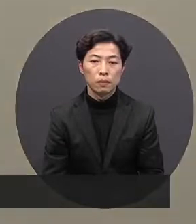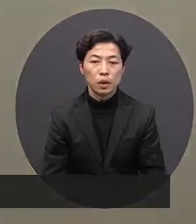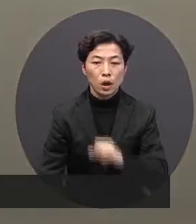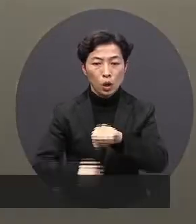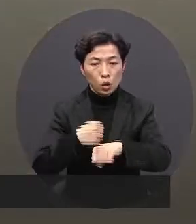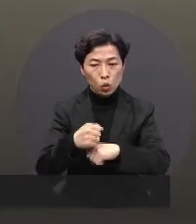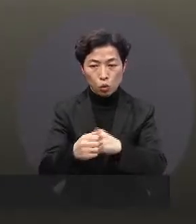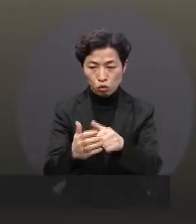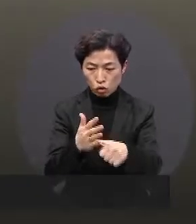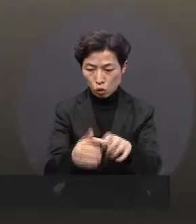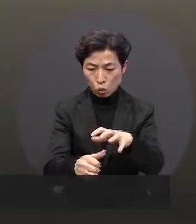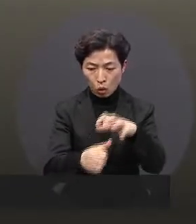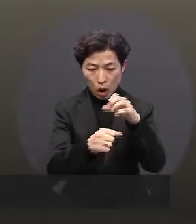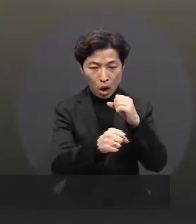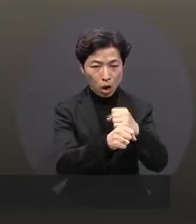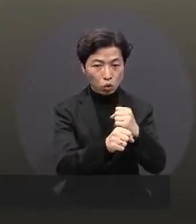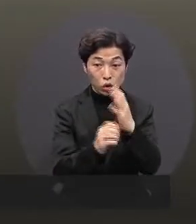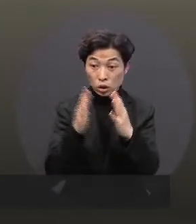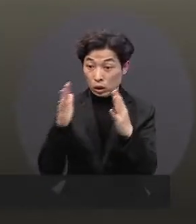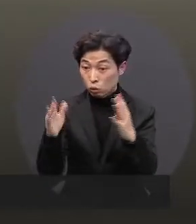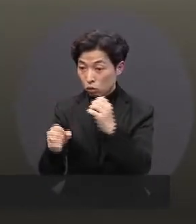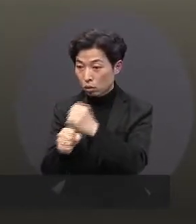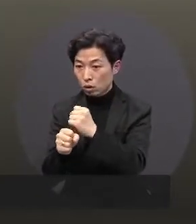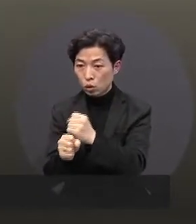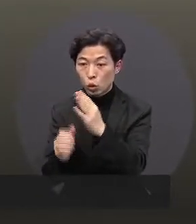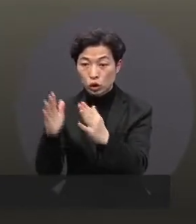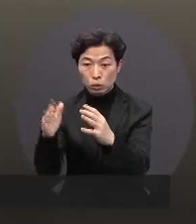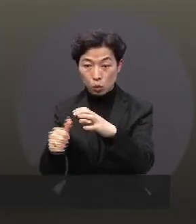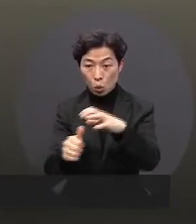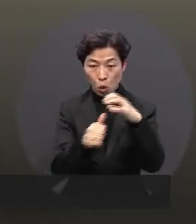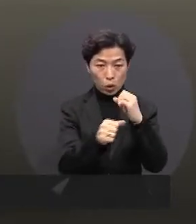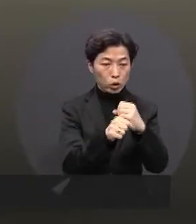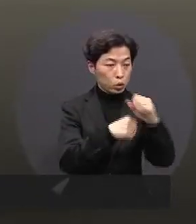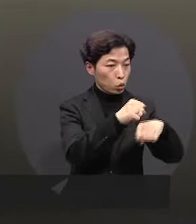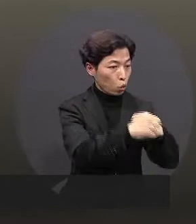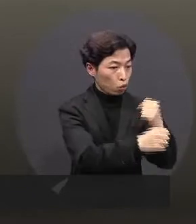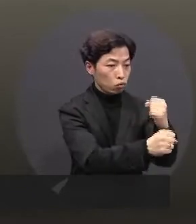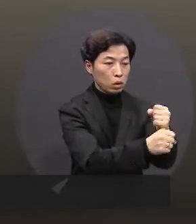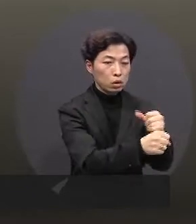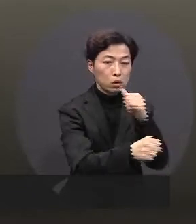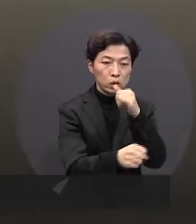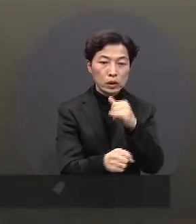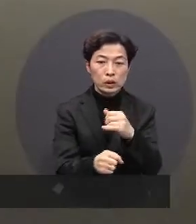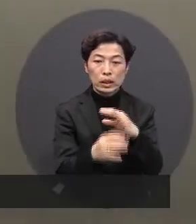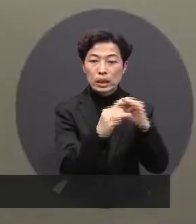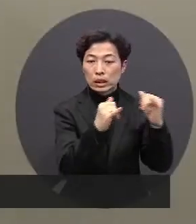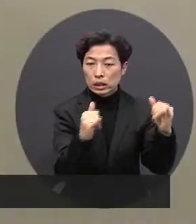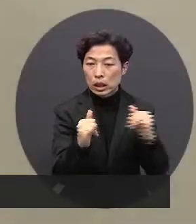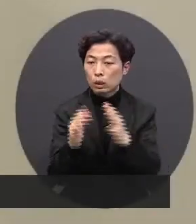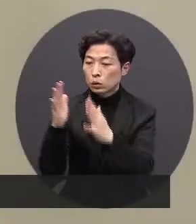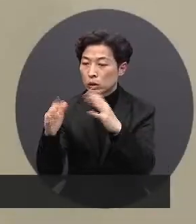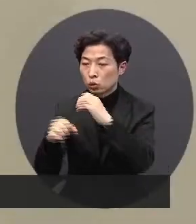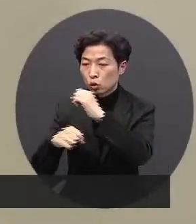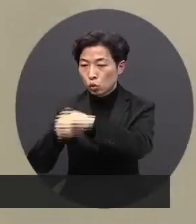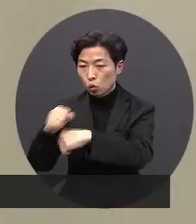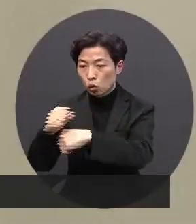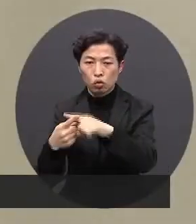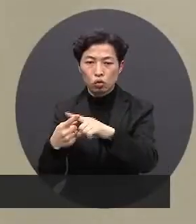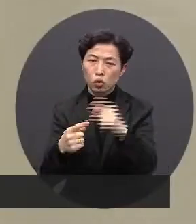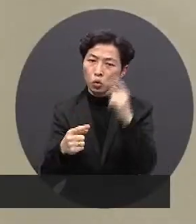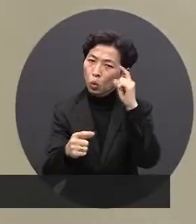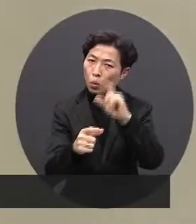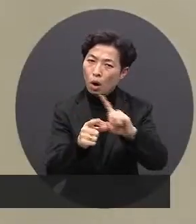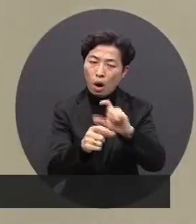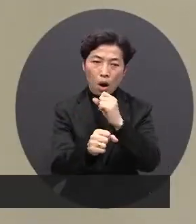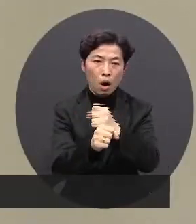동물의 재료로 식물의 형상을, 식물의 재료로 동물의 형상을 구현하며 인간과 동식물의 관계성을 고찰하는 전은미